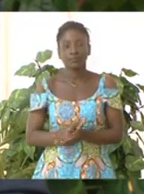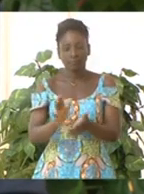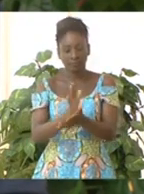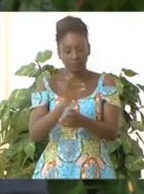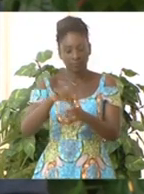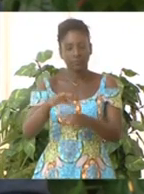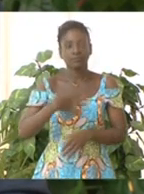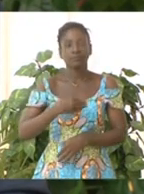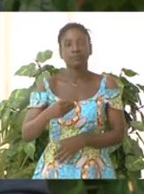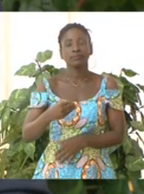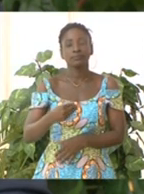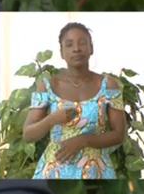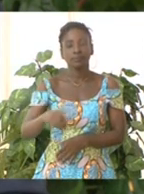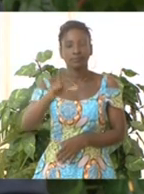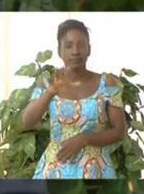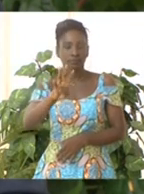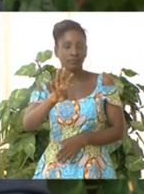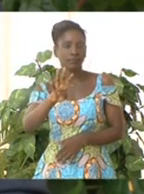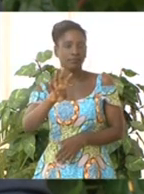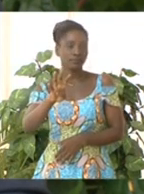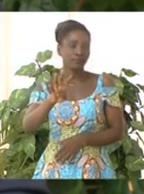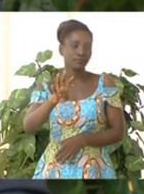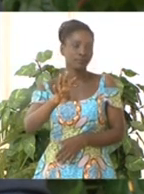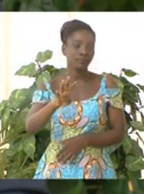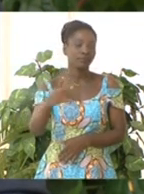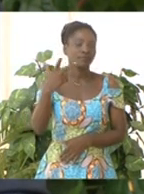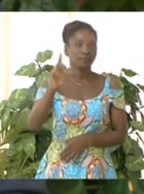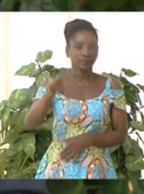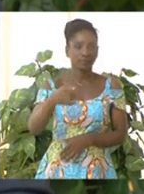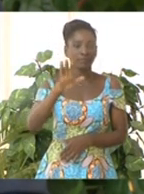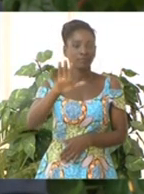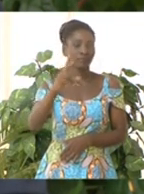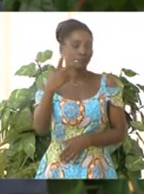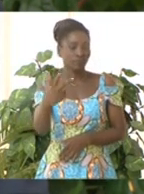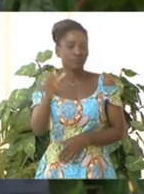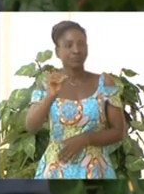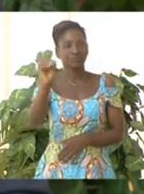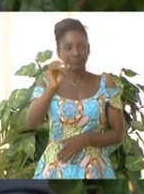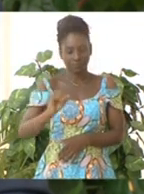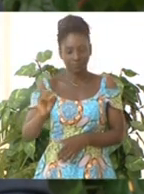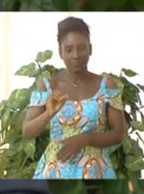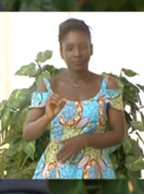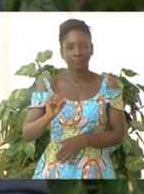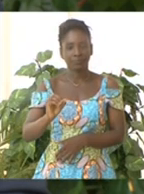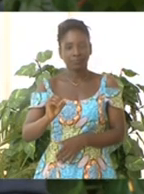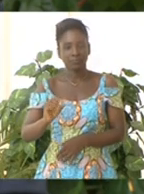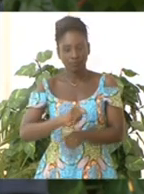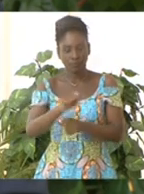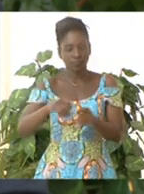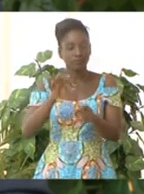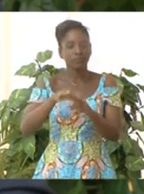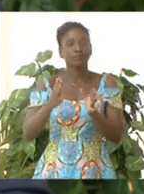Bulletin blanc, 24, soit 3,53%. Suffrage exprimé,